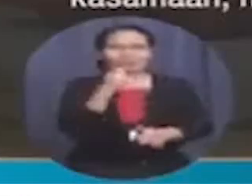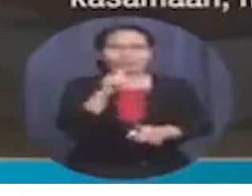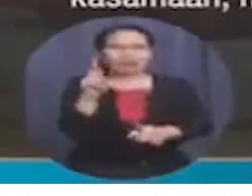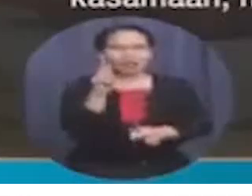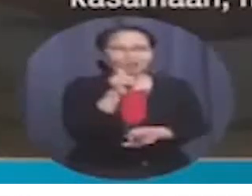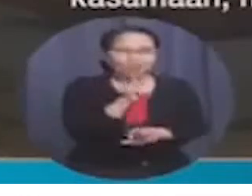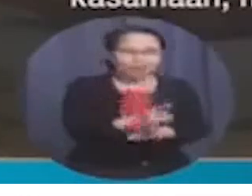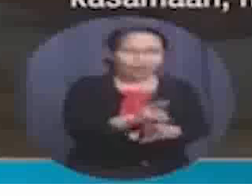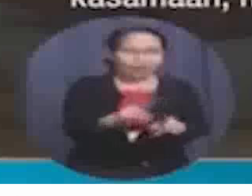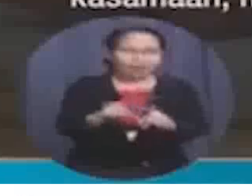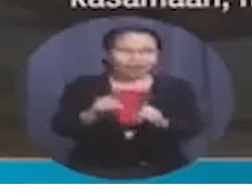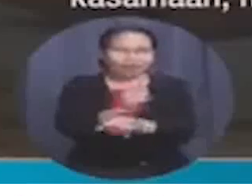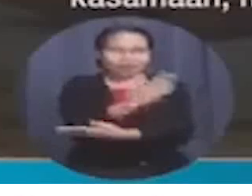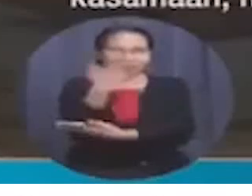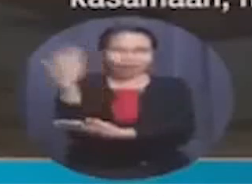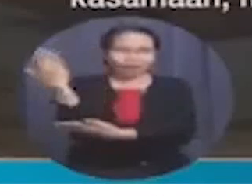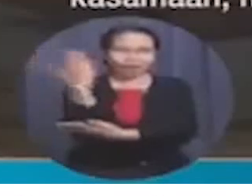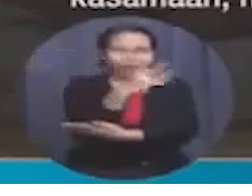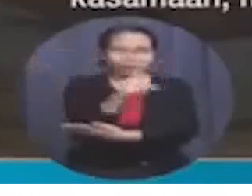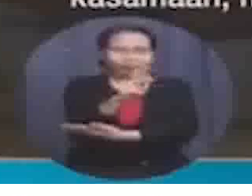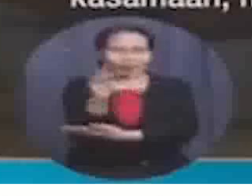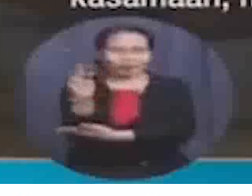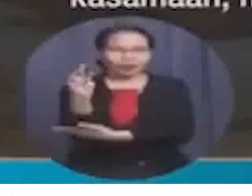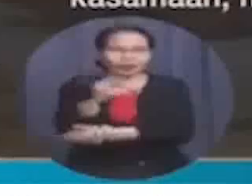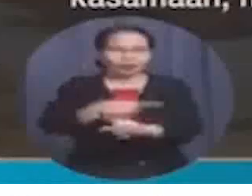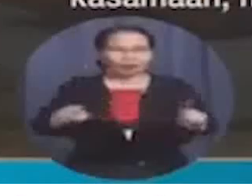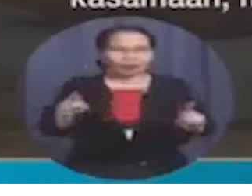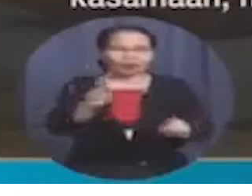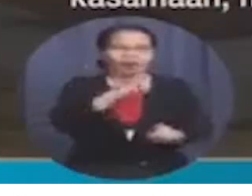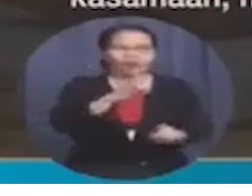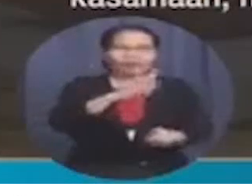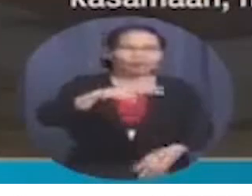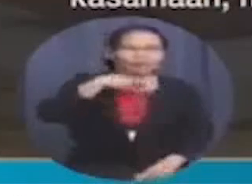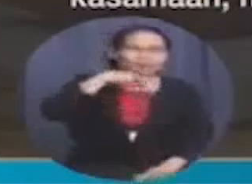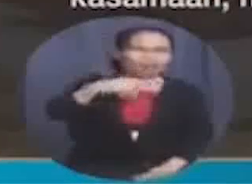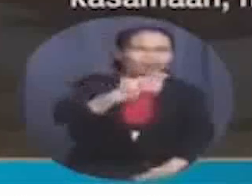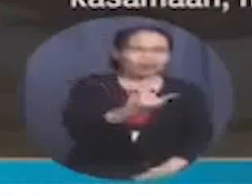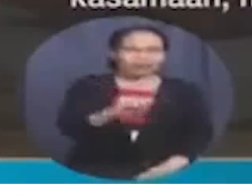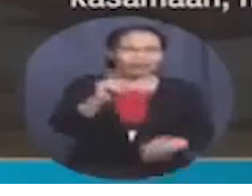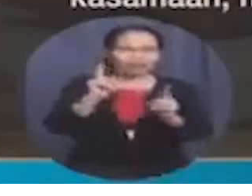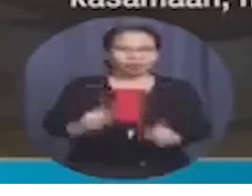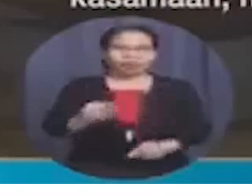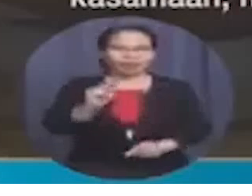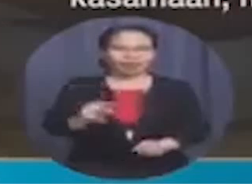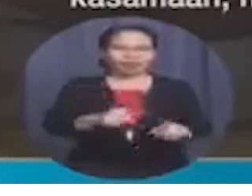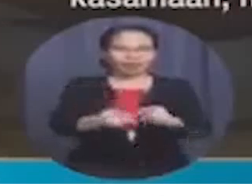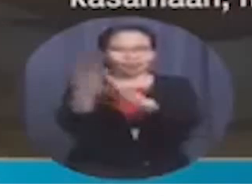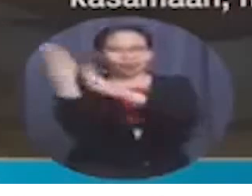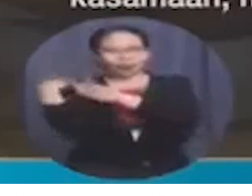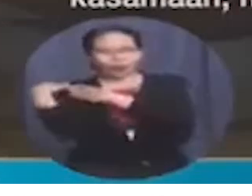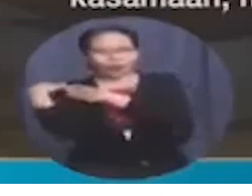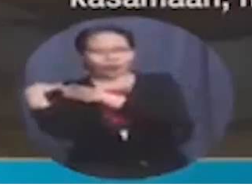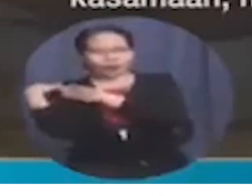Sila'y gaya ng puno ng palma na binilog at hindi nagsasalita.